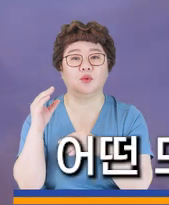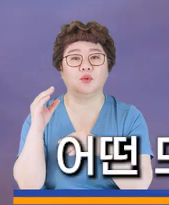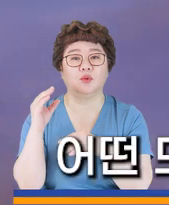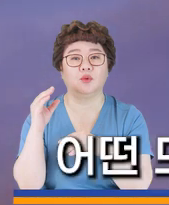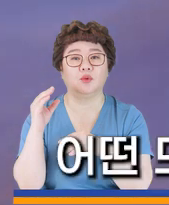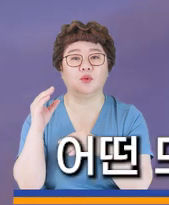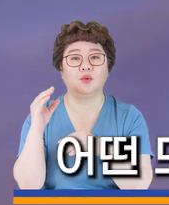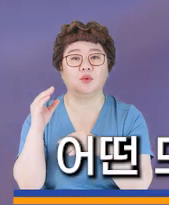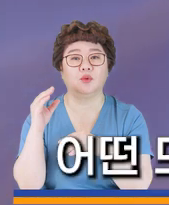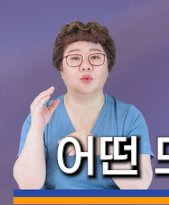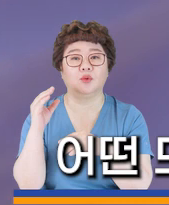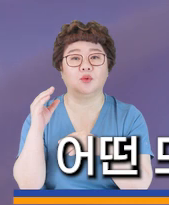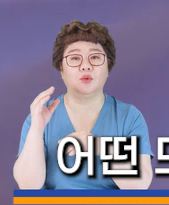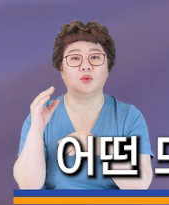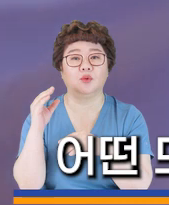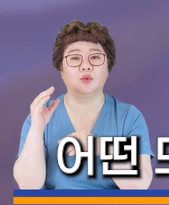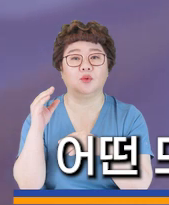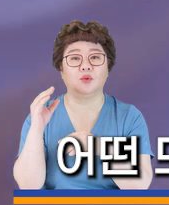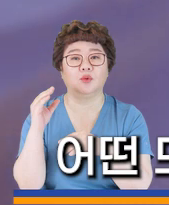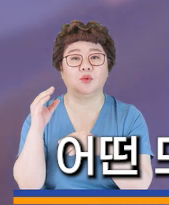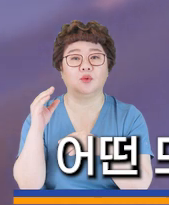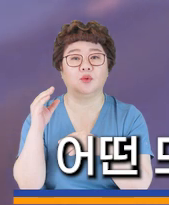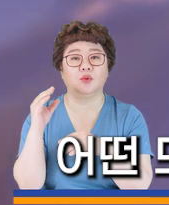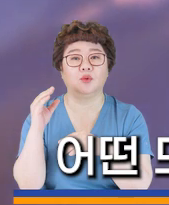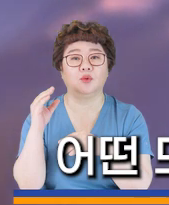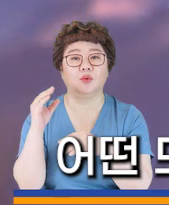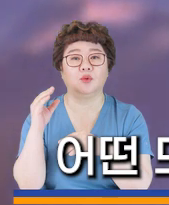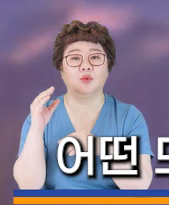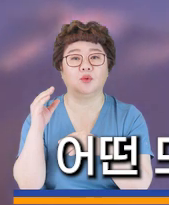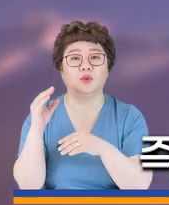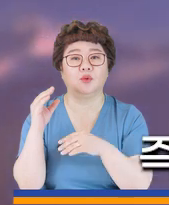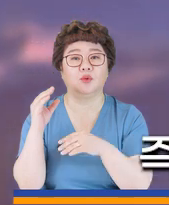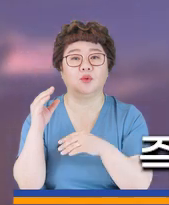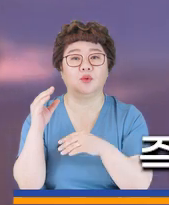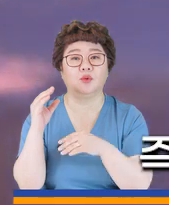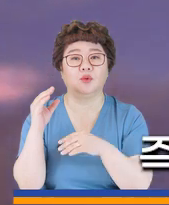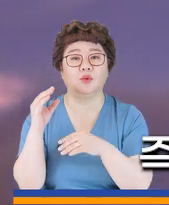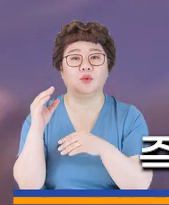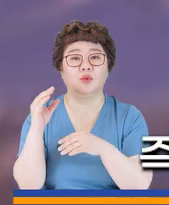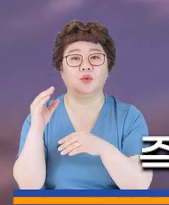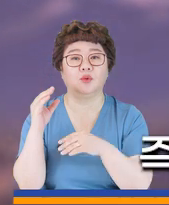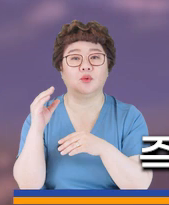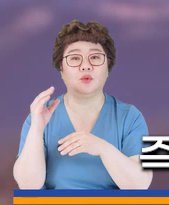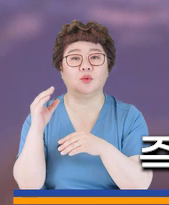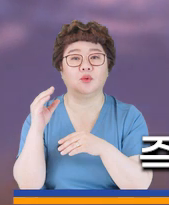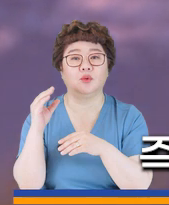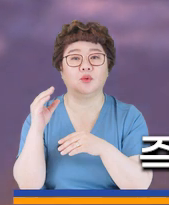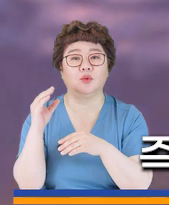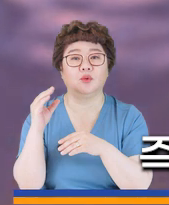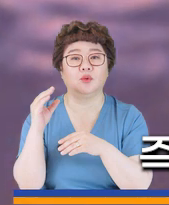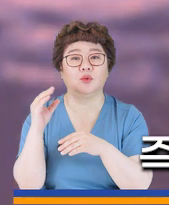어떤 도구는 나를 살리고 어떤 도구는 나를 죽일 수 있습니다. 즉 성은 양날의